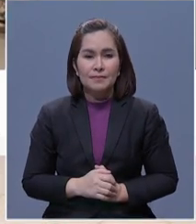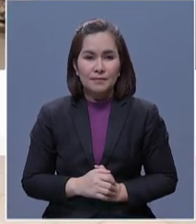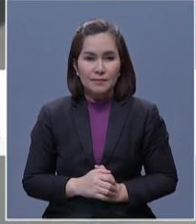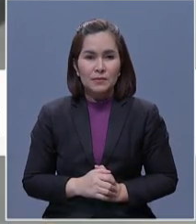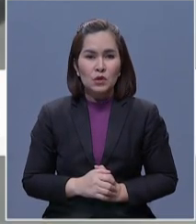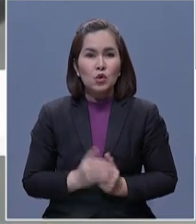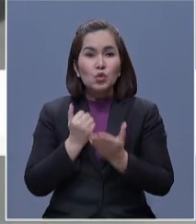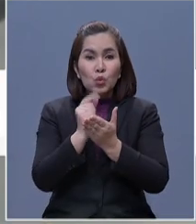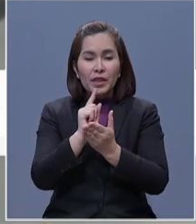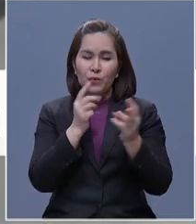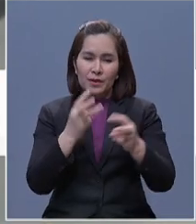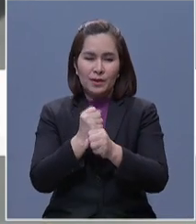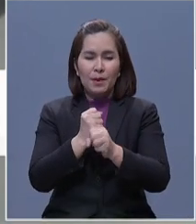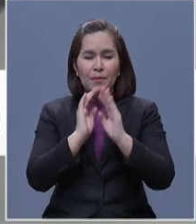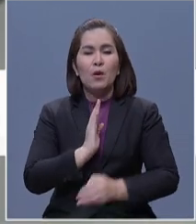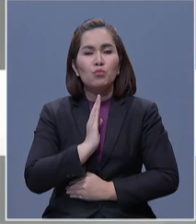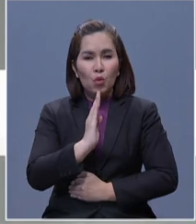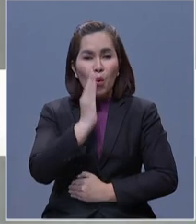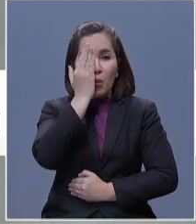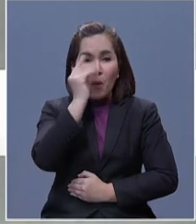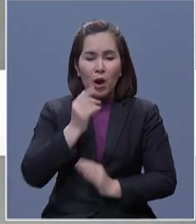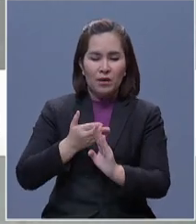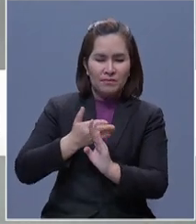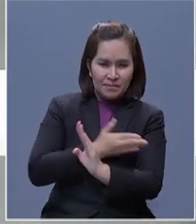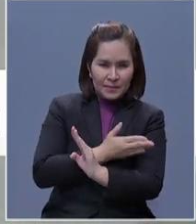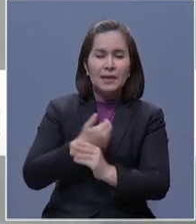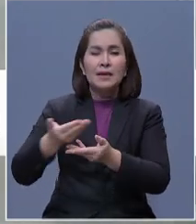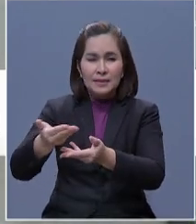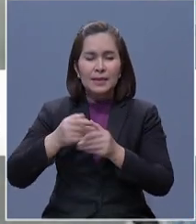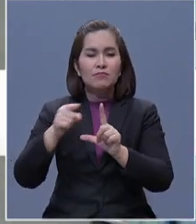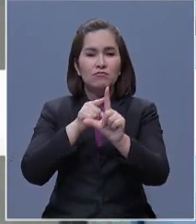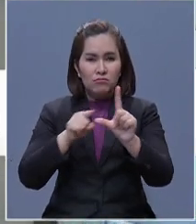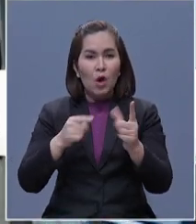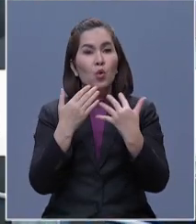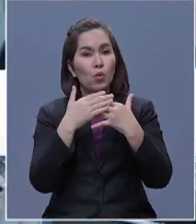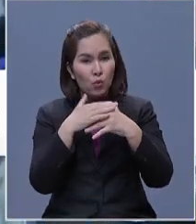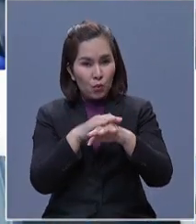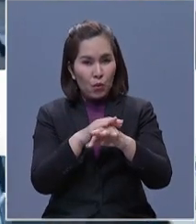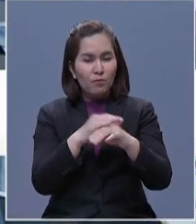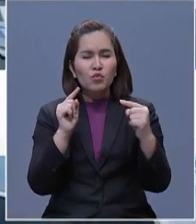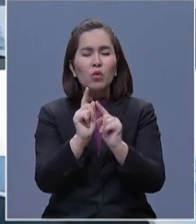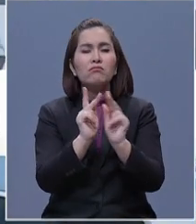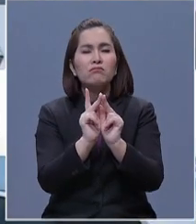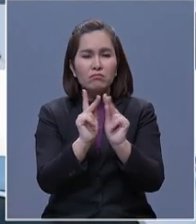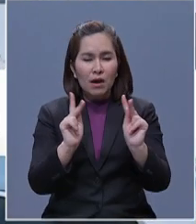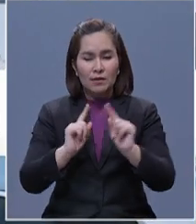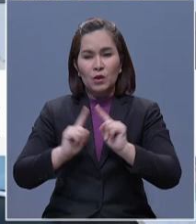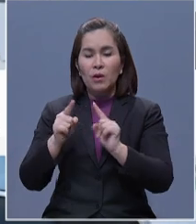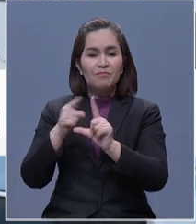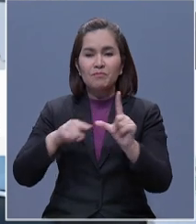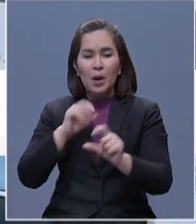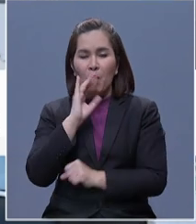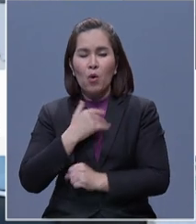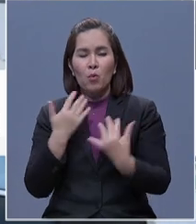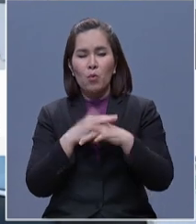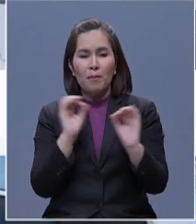างความบริสุทธิ์ใจเนื่องจากว่าก่อนหน้านี้ก็มีการเชิญพรรคก้าวไกลเข้าร่วมในชุดนี้แต่เมื่อก้าวไกลไม่เ